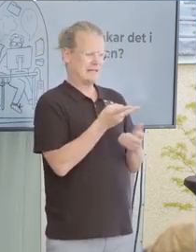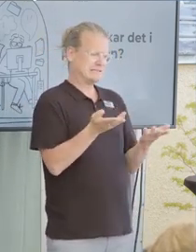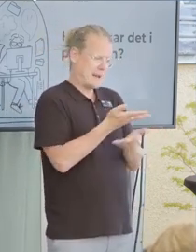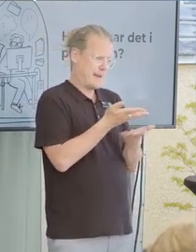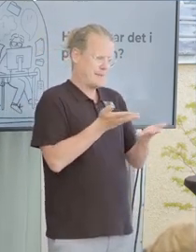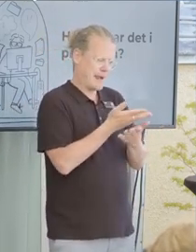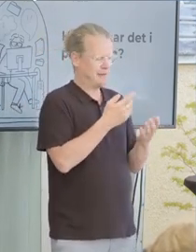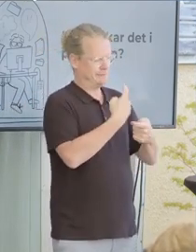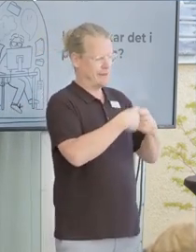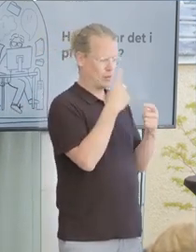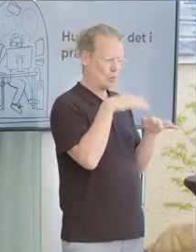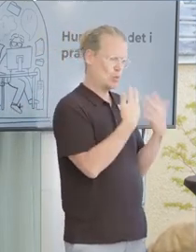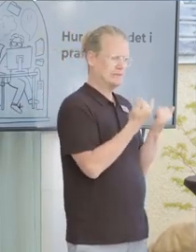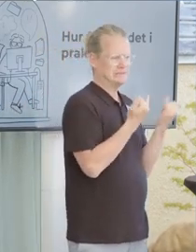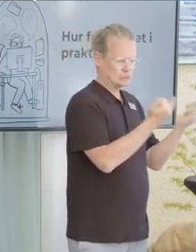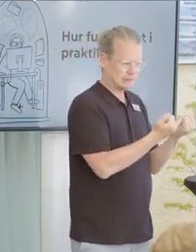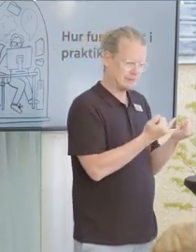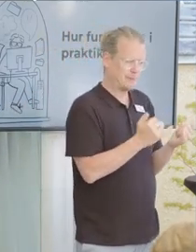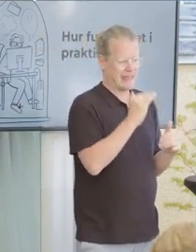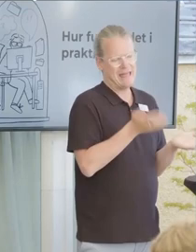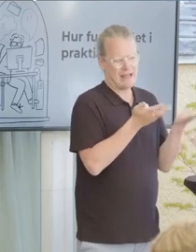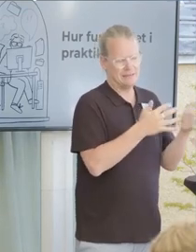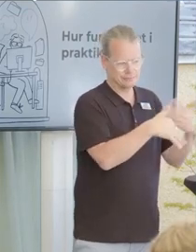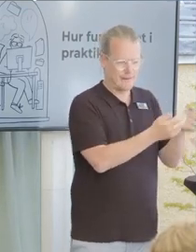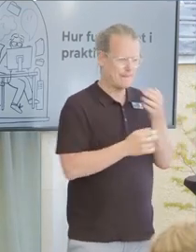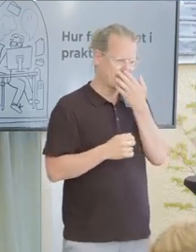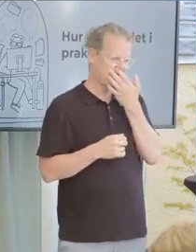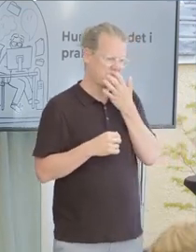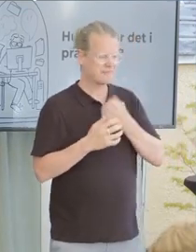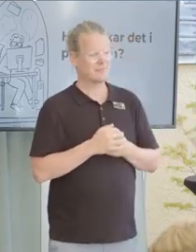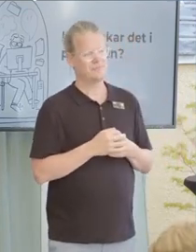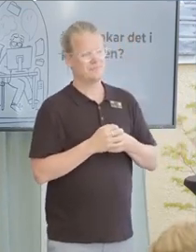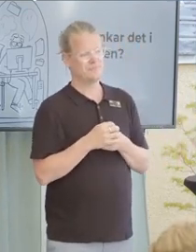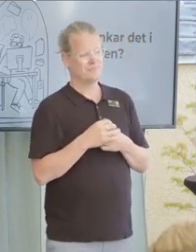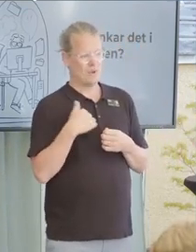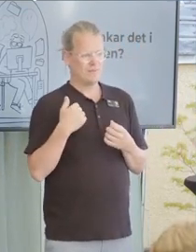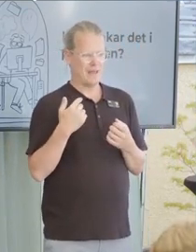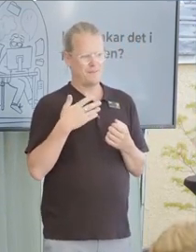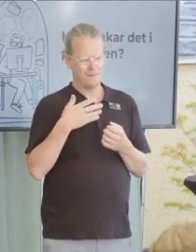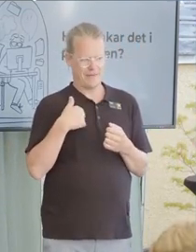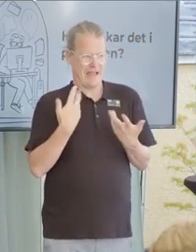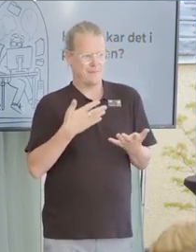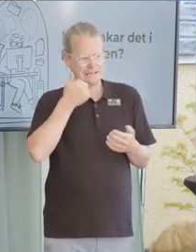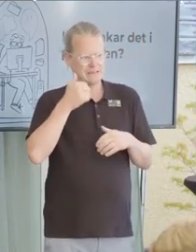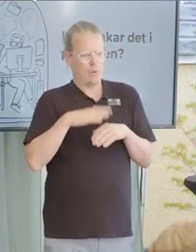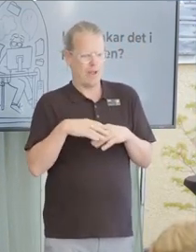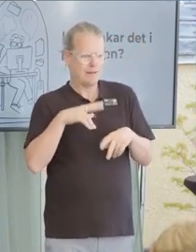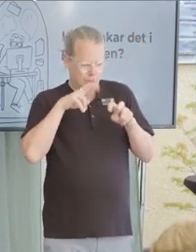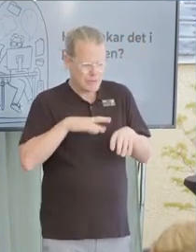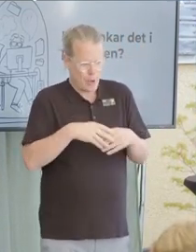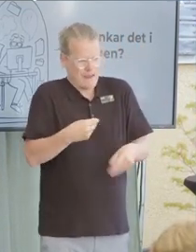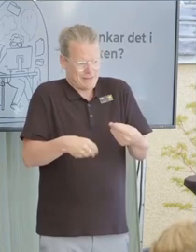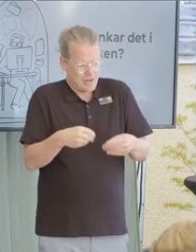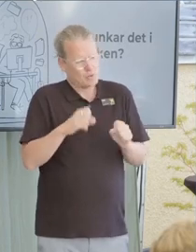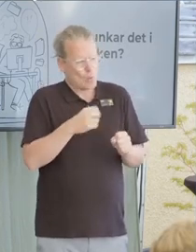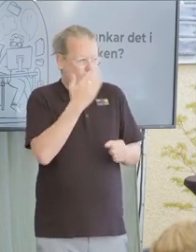till material och kan göra det som vi är bäst på, det vill säga forska på materialet på vårt sätt. Och det man borde